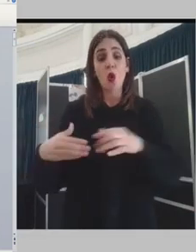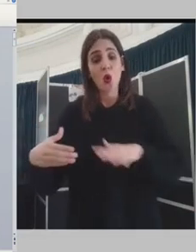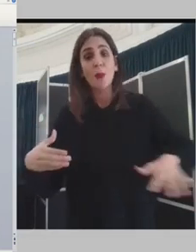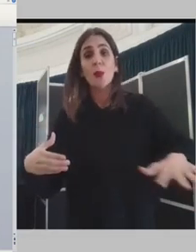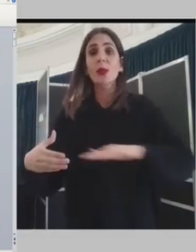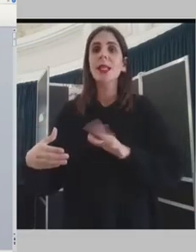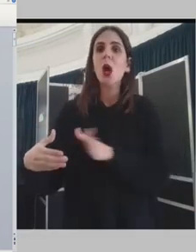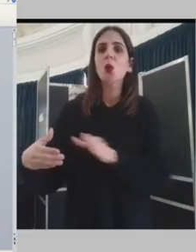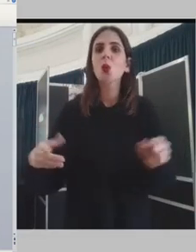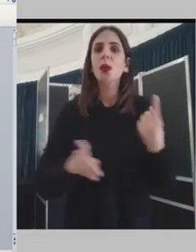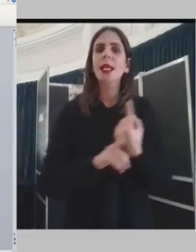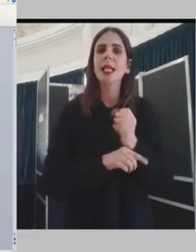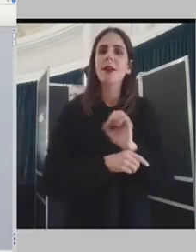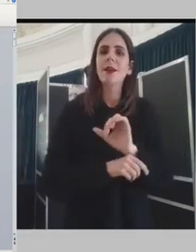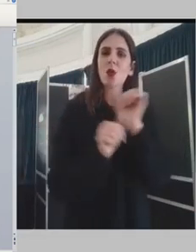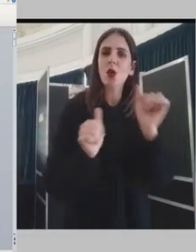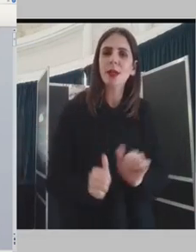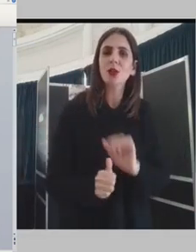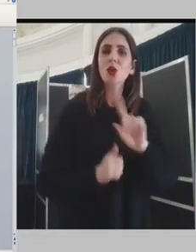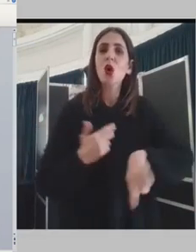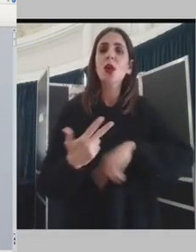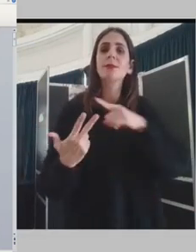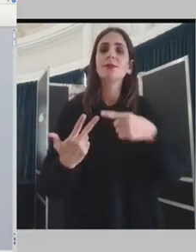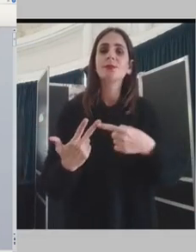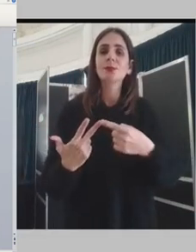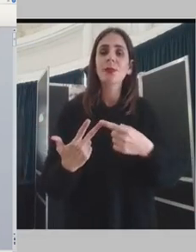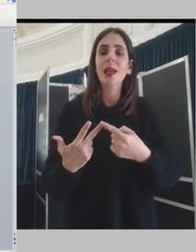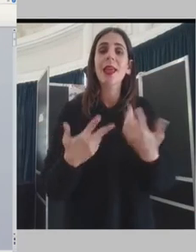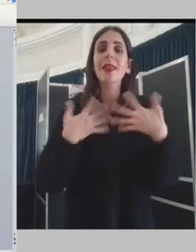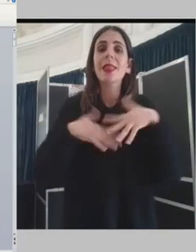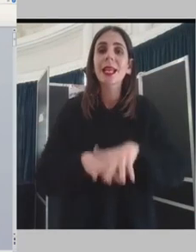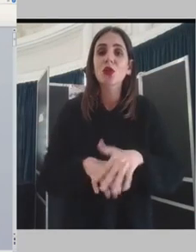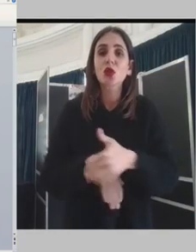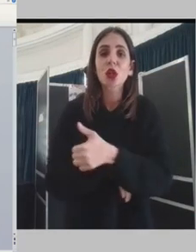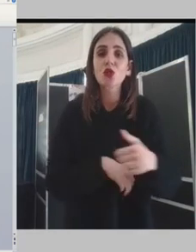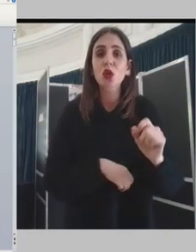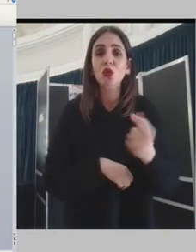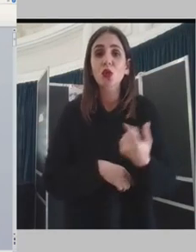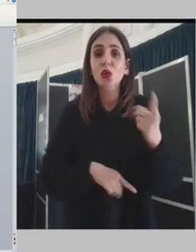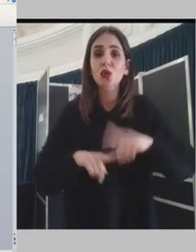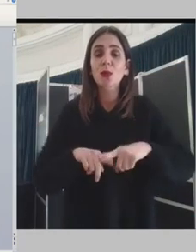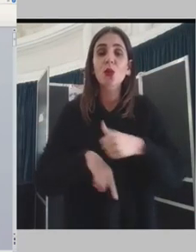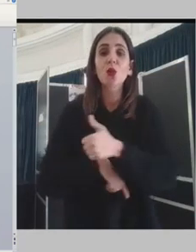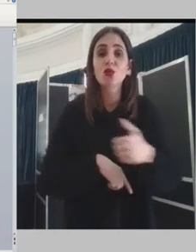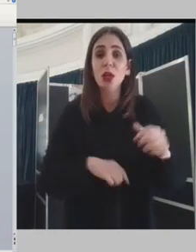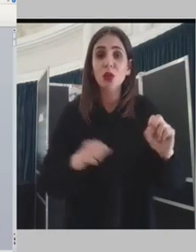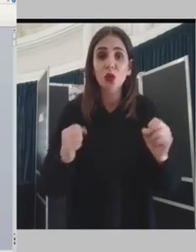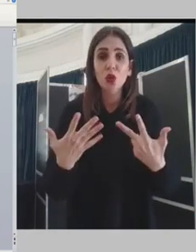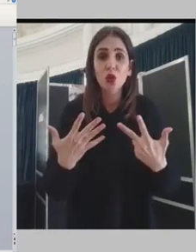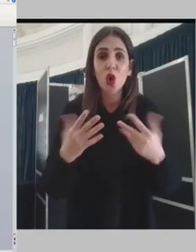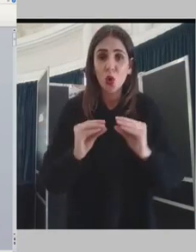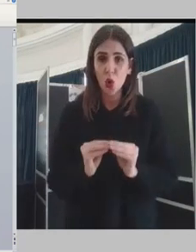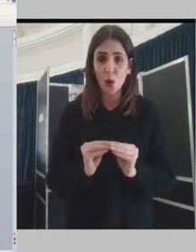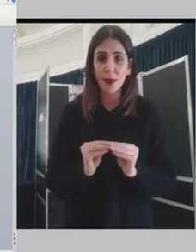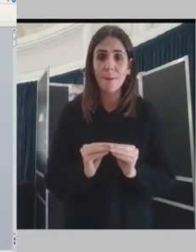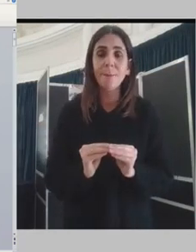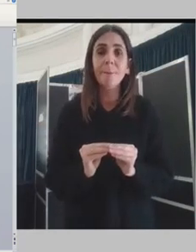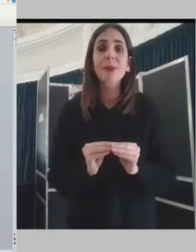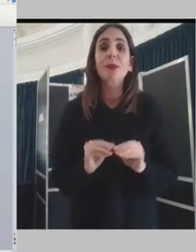punto cruciale, l'integrazione all'interno del 112-118 con la possibilità